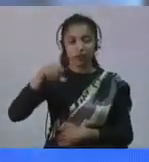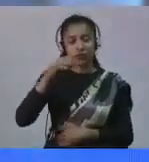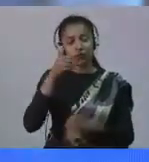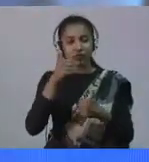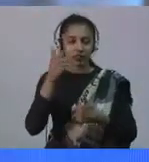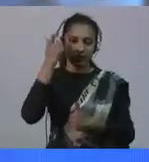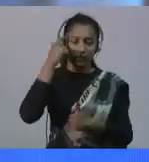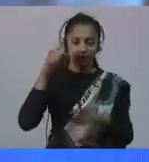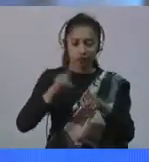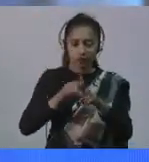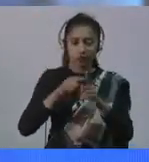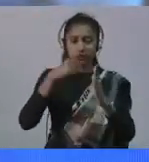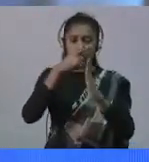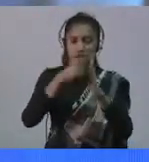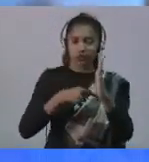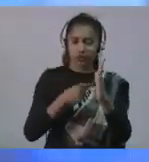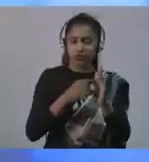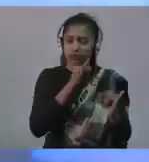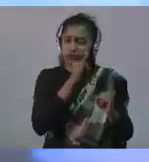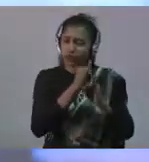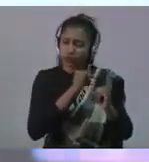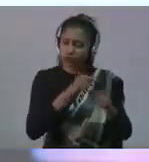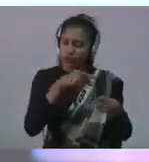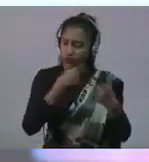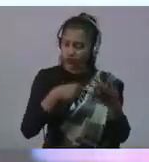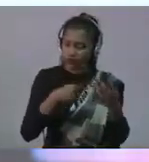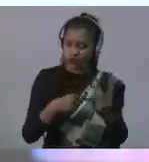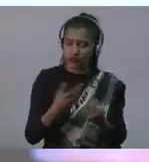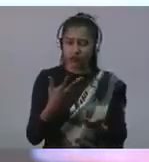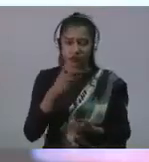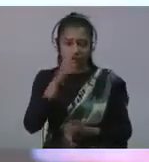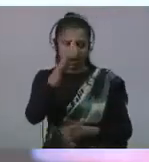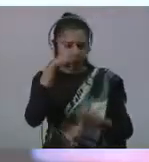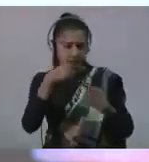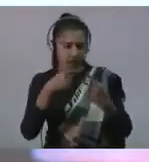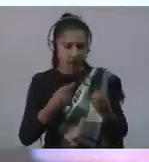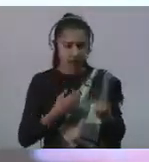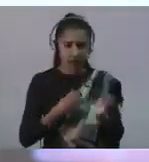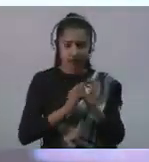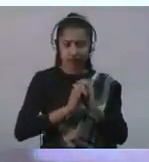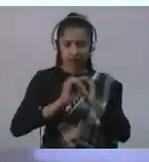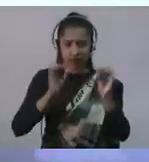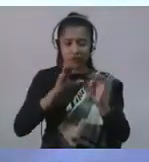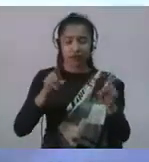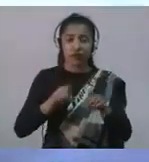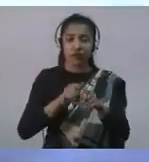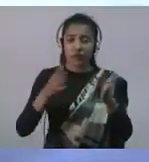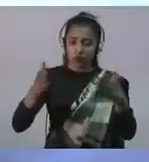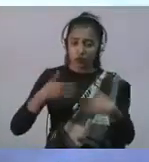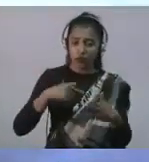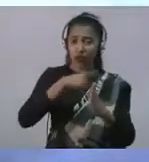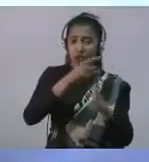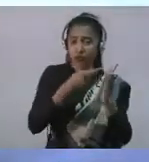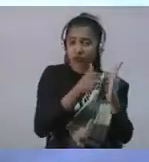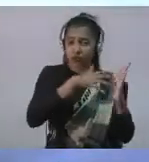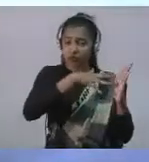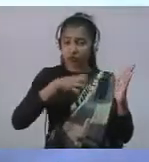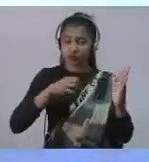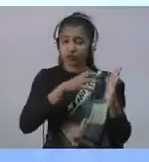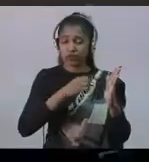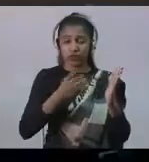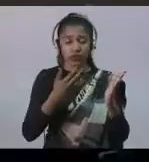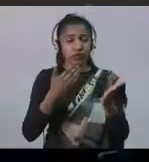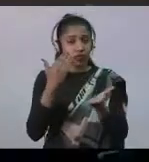දූෂණය වංචාකාරී ගනුදෙනු හෙළිදරව් කිරීමටත් තවදුරටත් රටේ ධනය කොල්ල කෑමට එරෙහිවත් අපේ